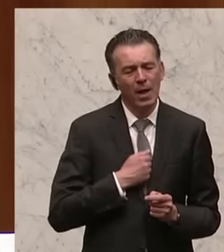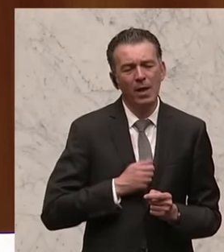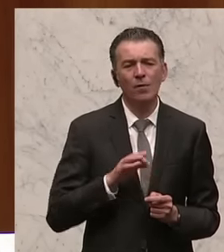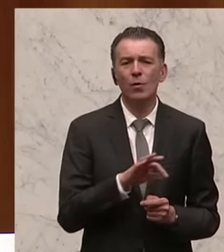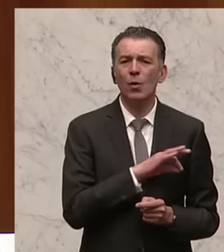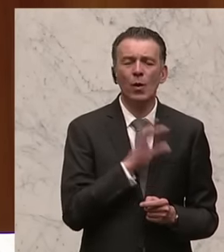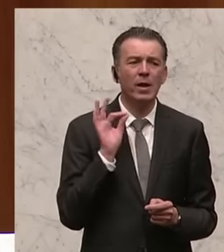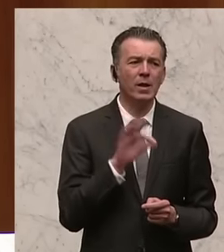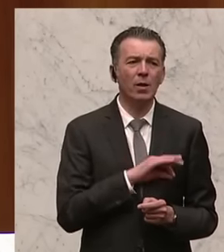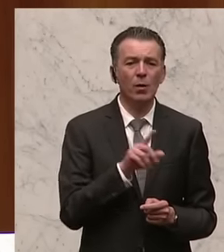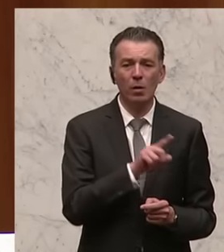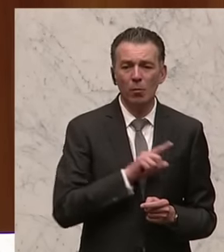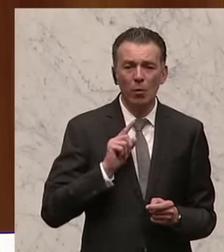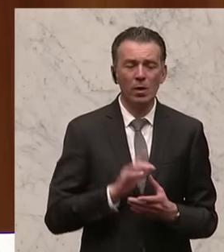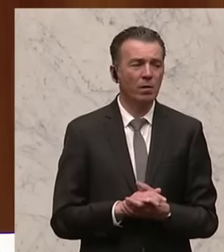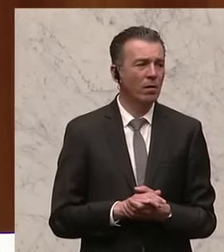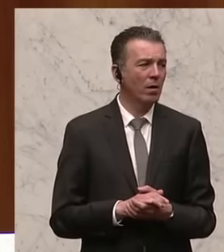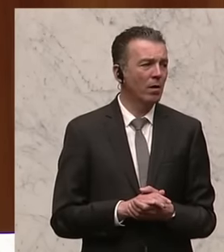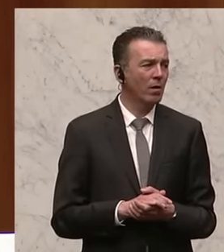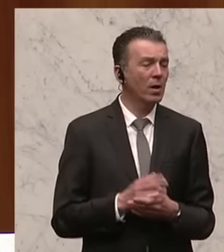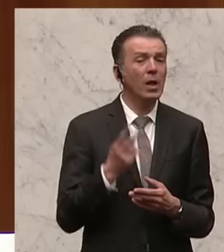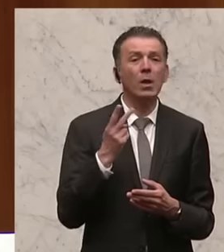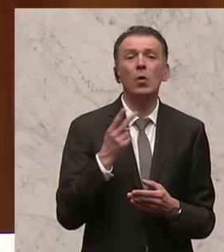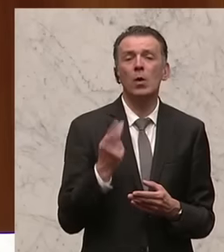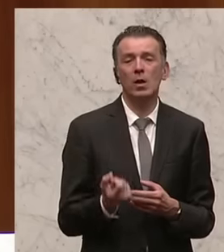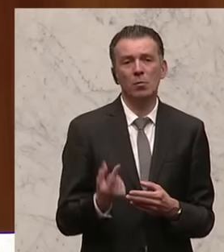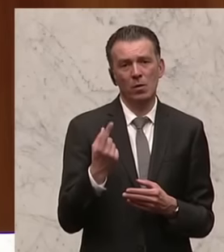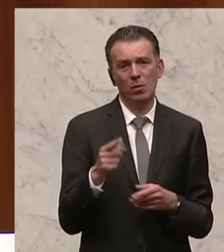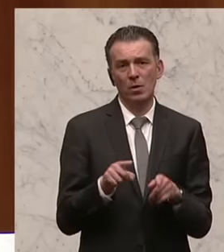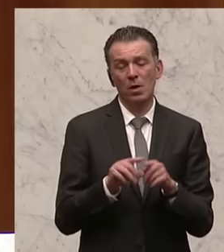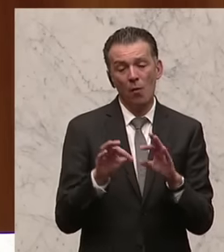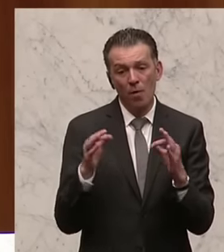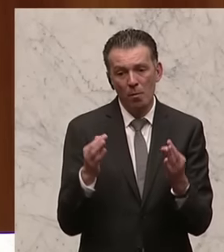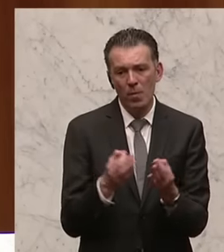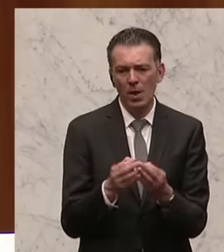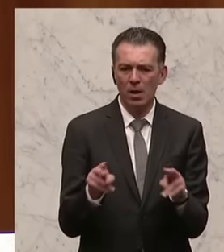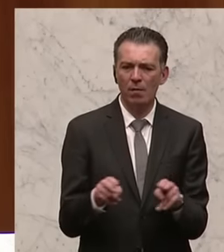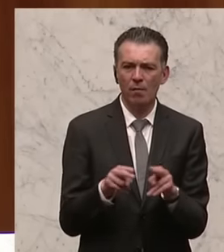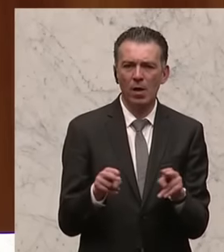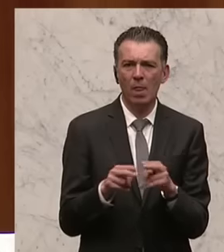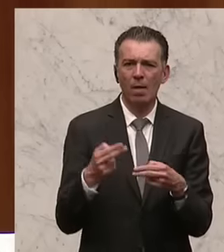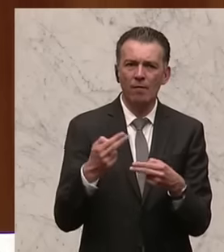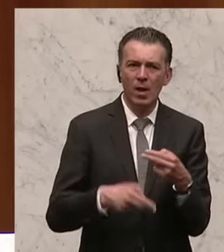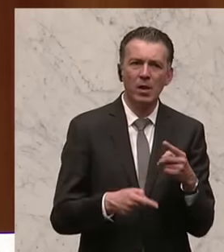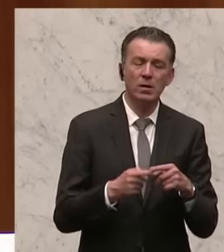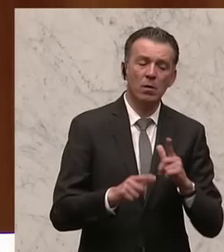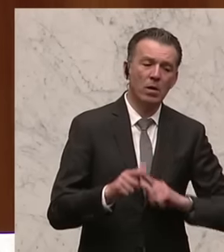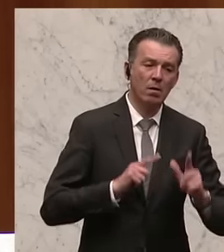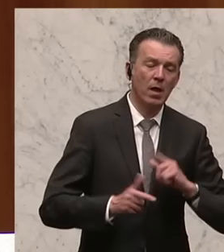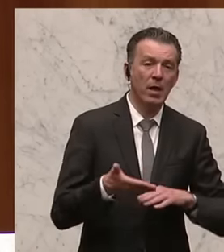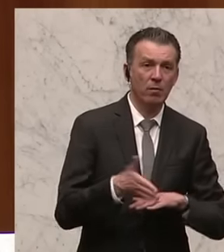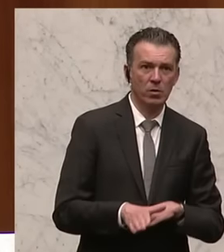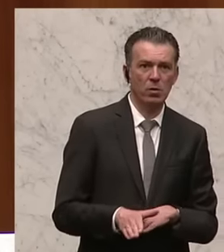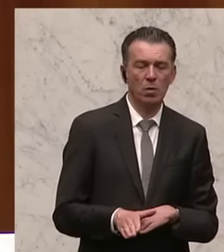den Kollegen und Kolleginnen der Polizei und natürlich insbesondere auch der Familie und den Angehörigen des Verletzten und des leider